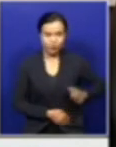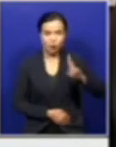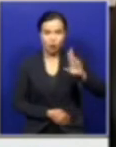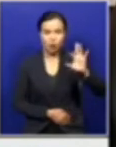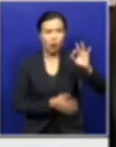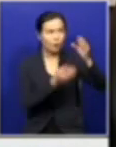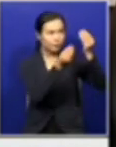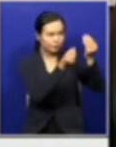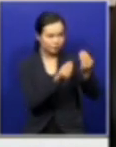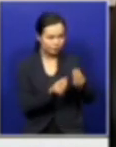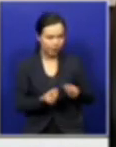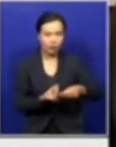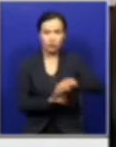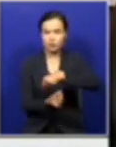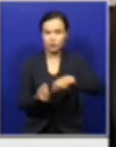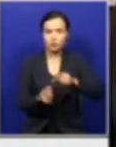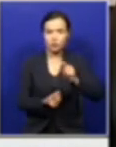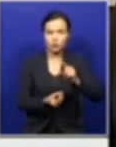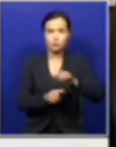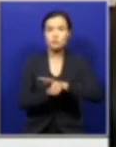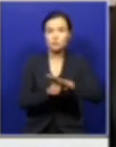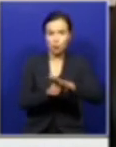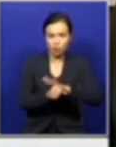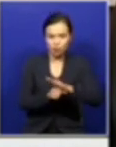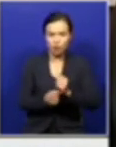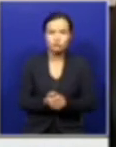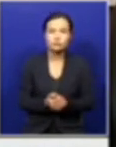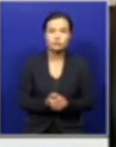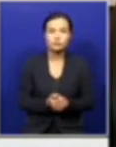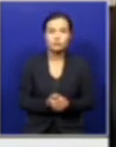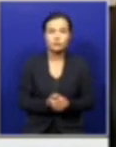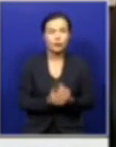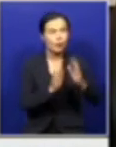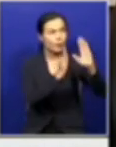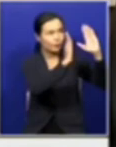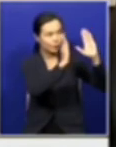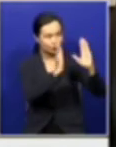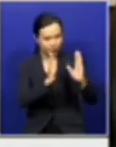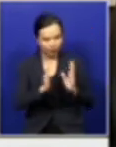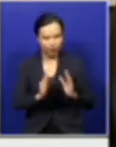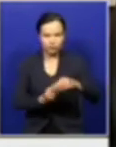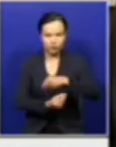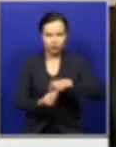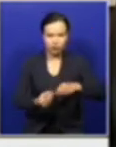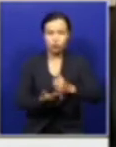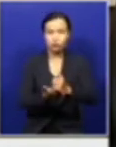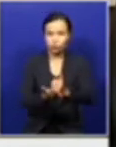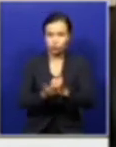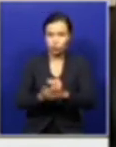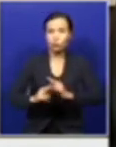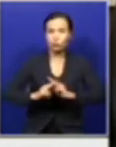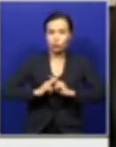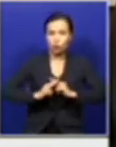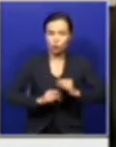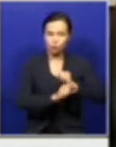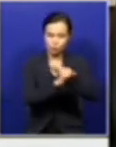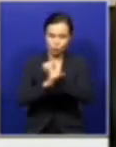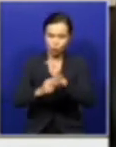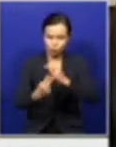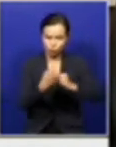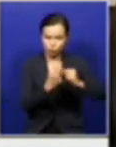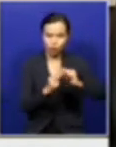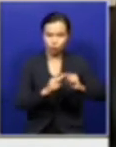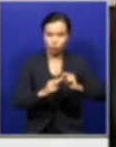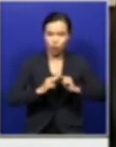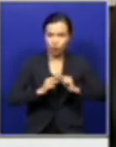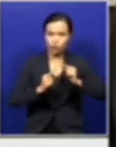จพอเพียงทรงแนะนำให้คนไทยนะครับนำเศรษฐกิจพึ่งพาตนเองพึ่งพาในประเทศให้มากที่สุด